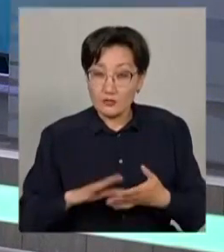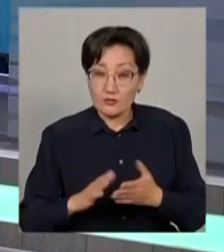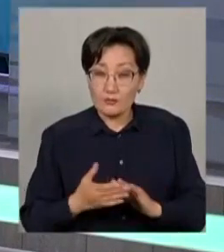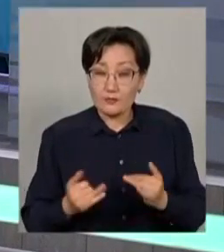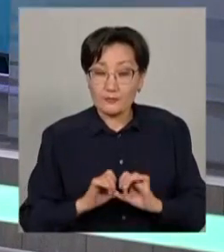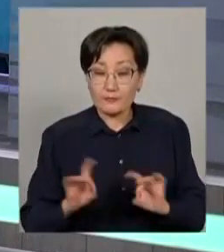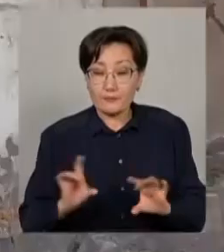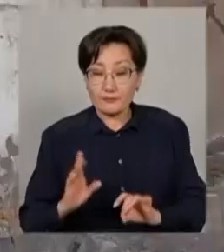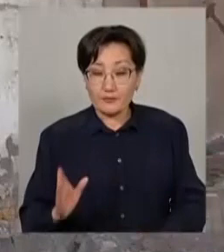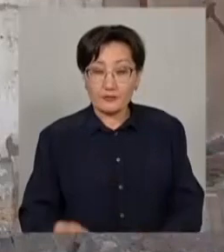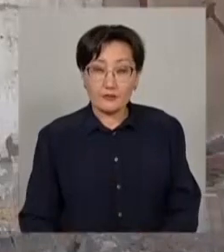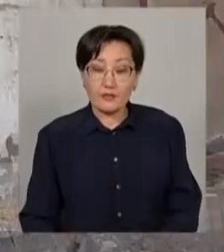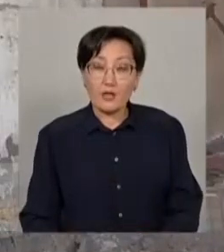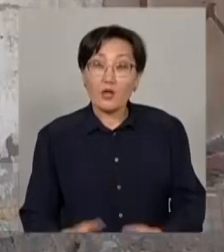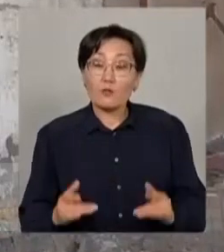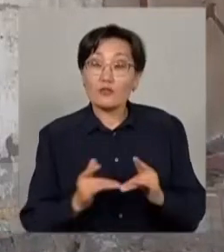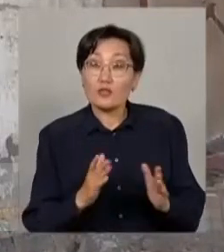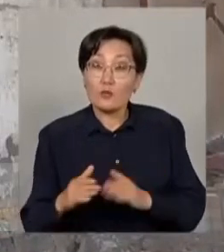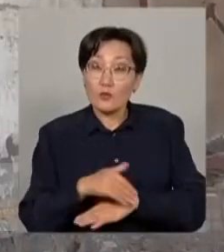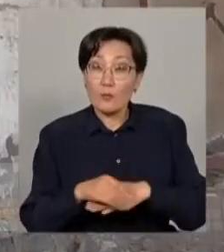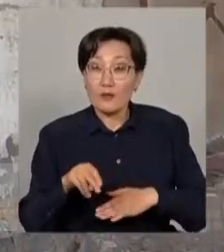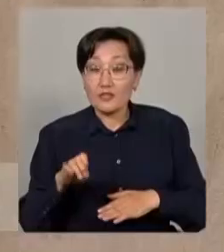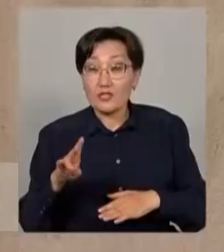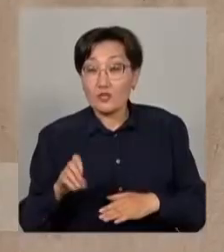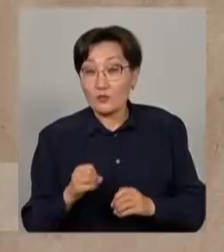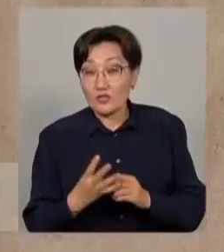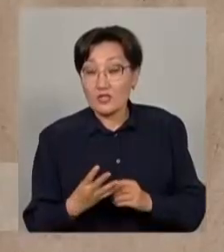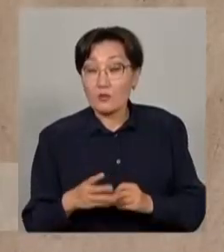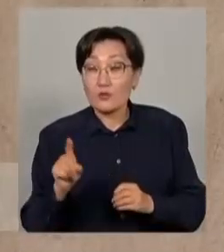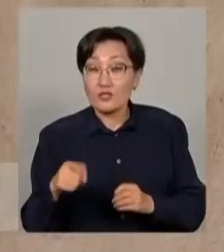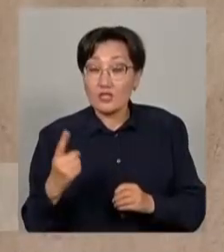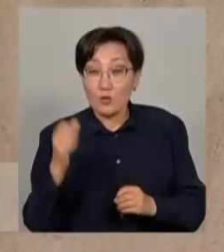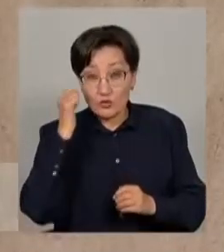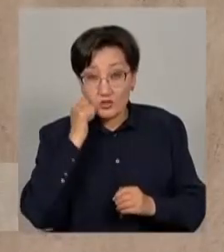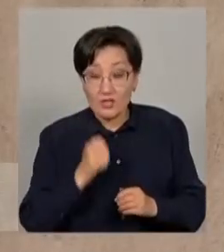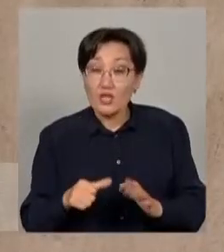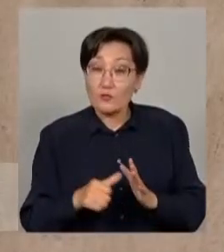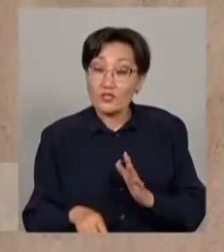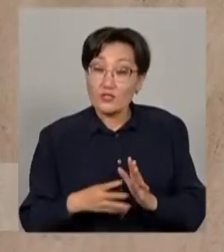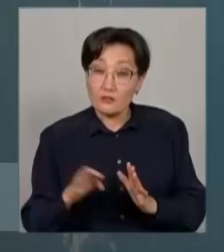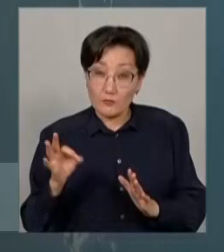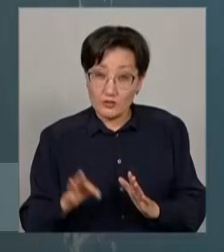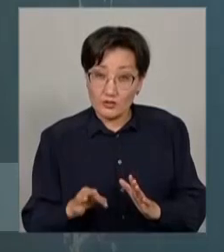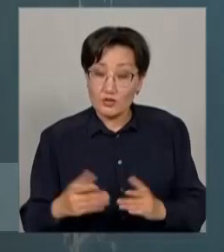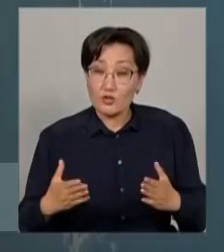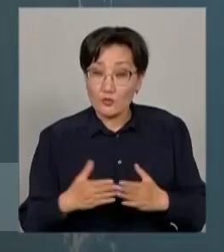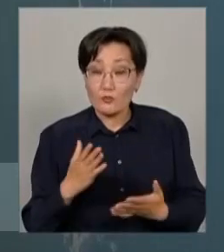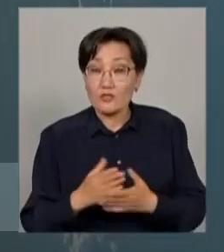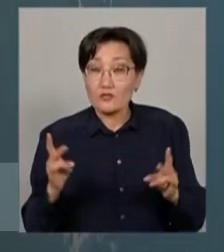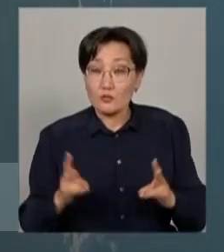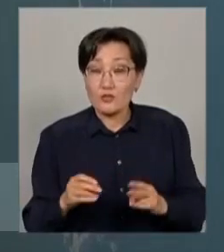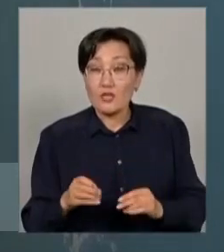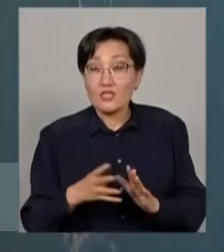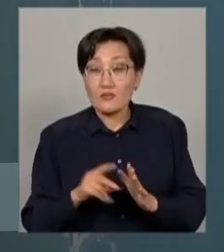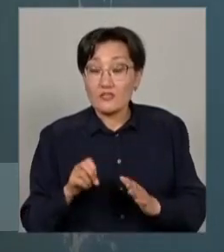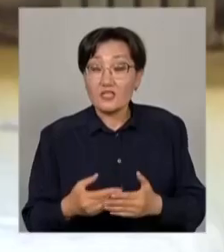столице. Общежитие по адресу Потанина 14/1 изношено на 69%. Дом признали аварийным еще